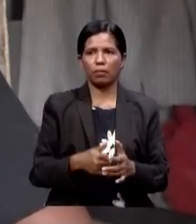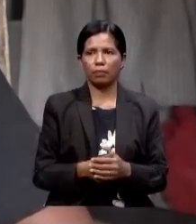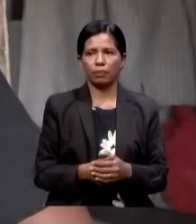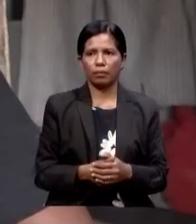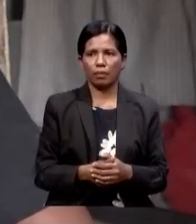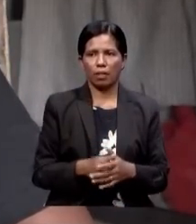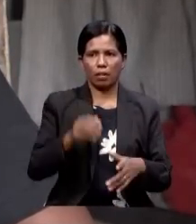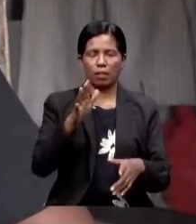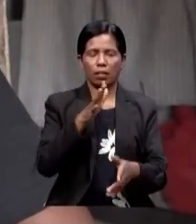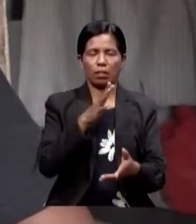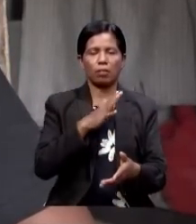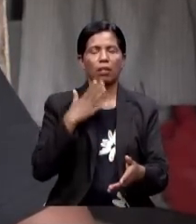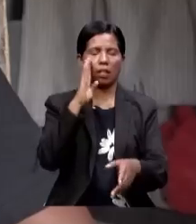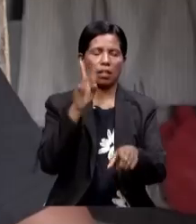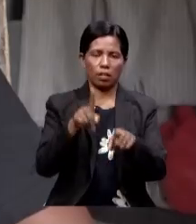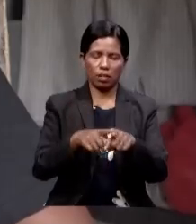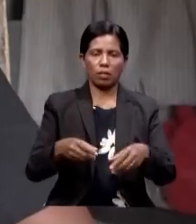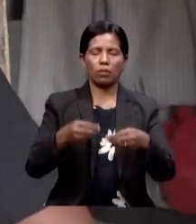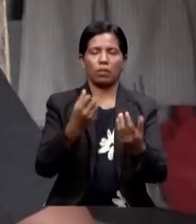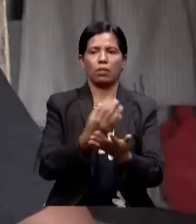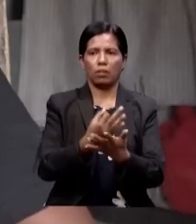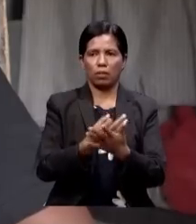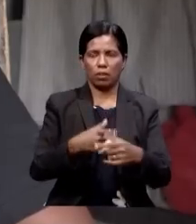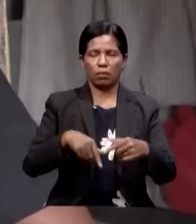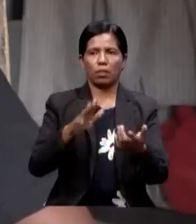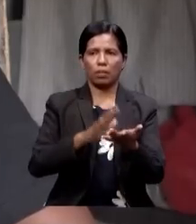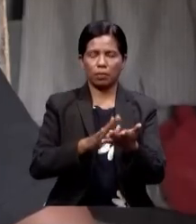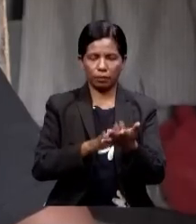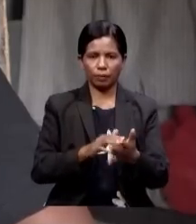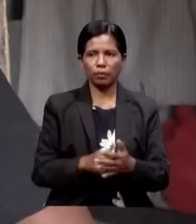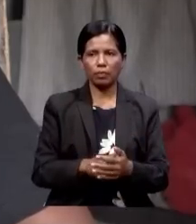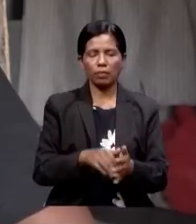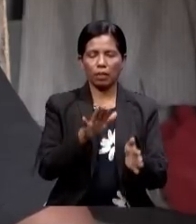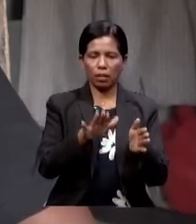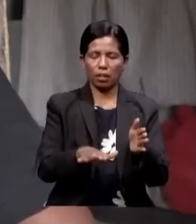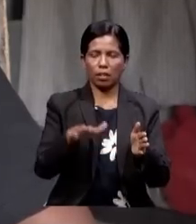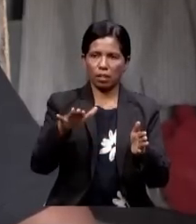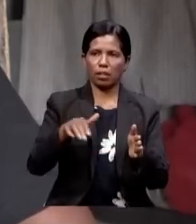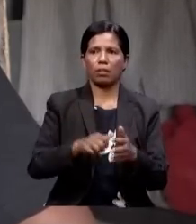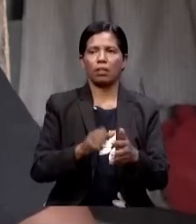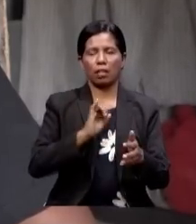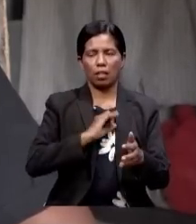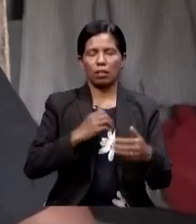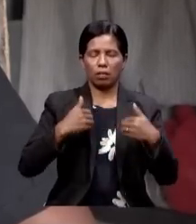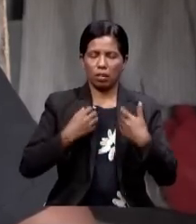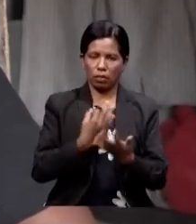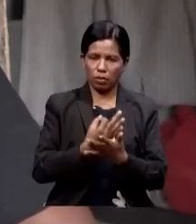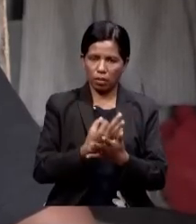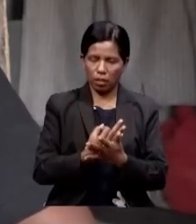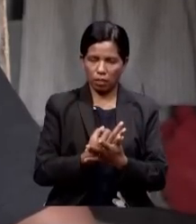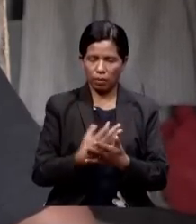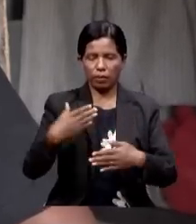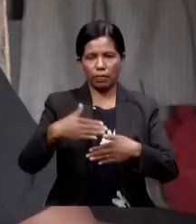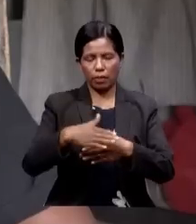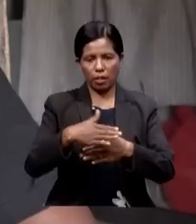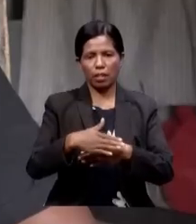makisa ne fo asa sekolah ni an asa sira kikser ne kan au serahon ni san ikan wan ya asa sira